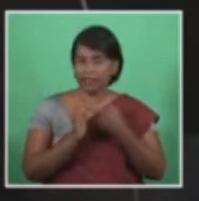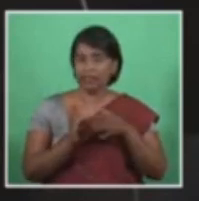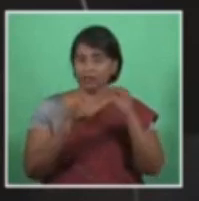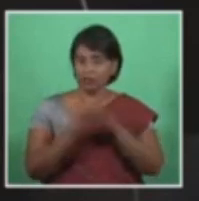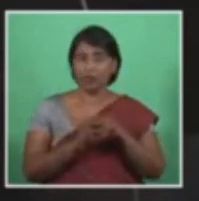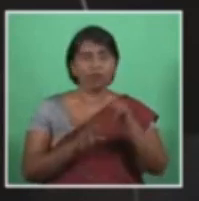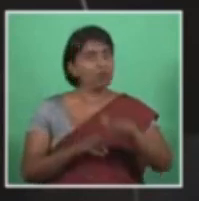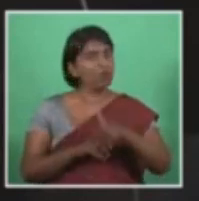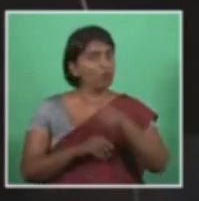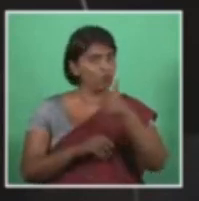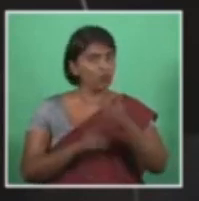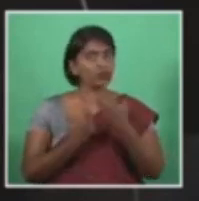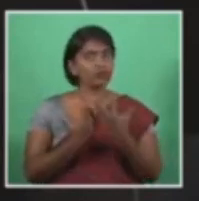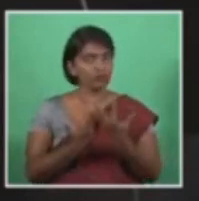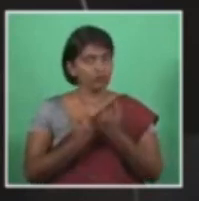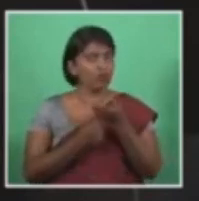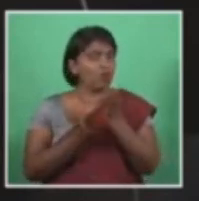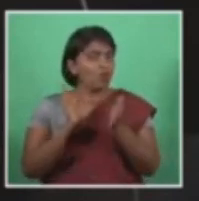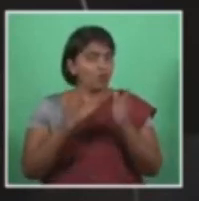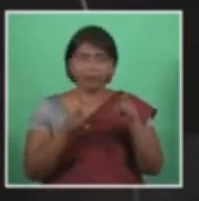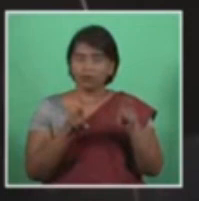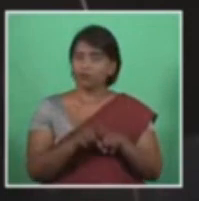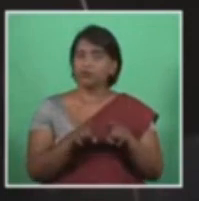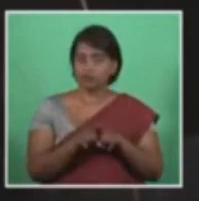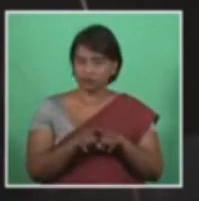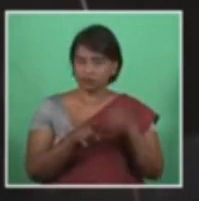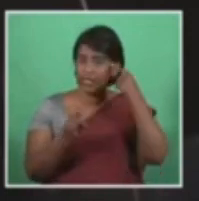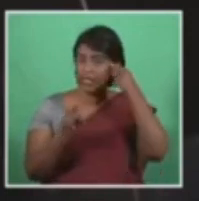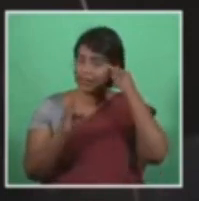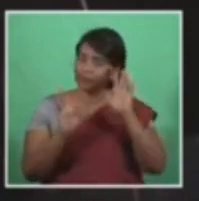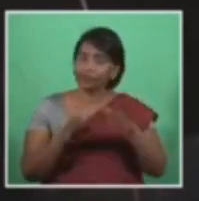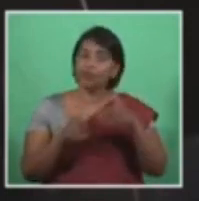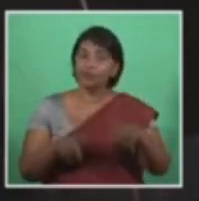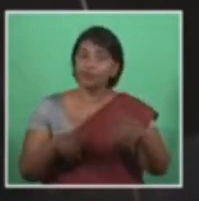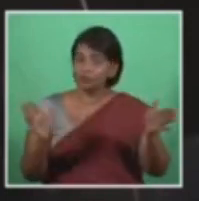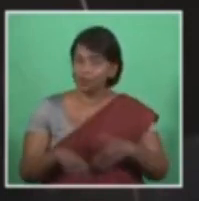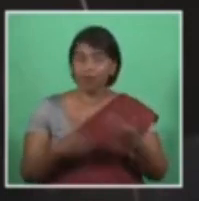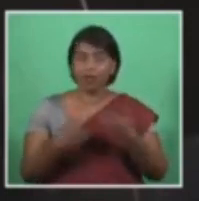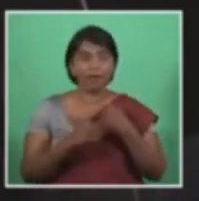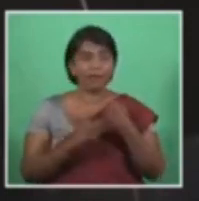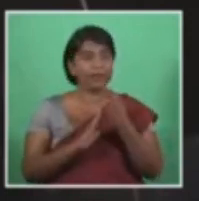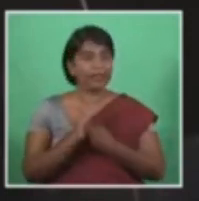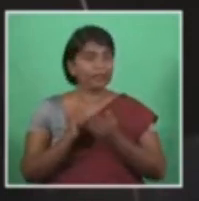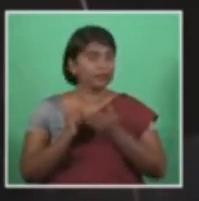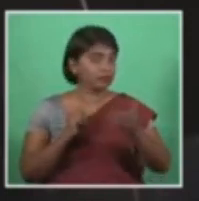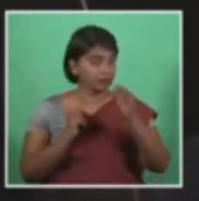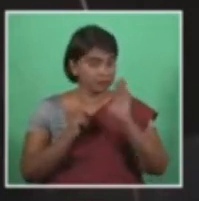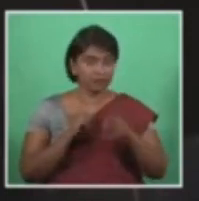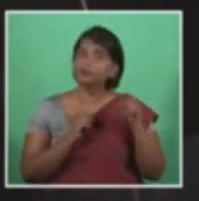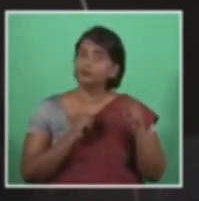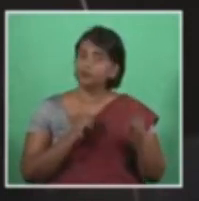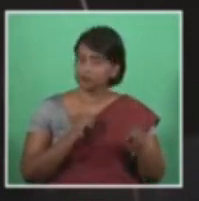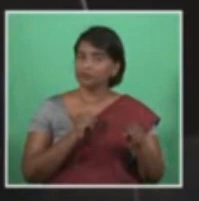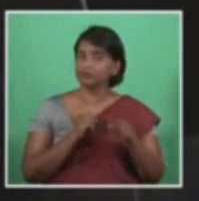තුළ පුනරුත්ථාපනය අවශ්‍ය කාටද කියන එක ගැන අපි හිතුවත් තාම මේ අපේ නීතිය පවතින නීතිය තුළ